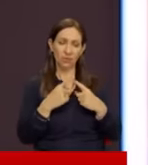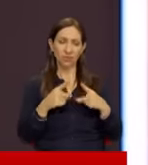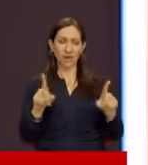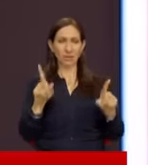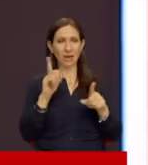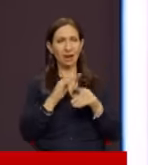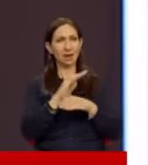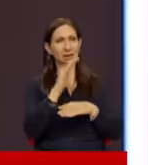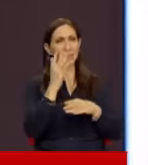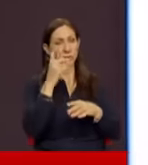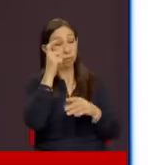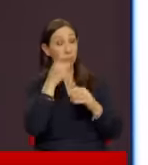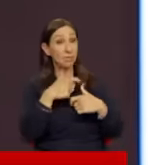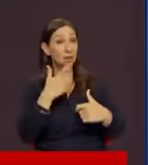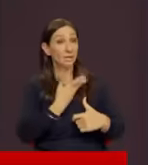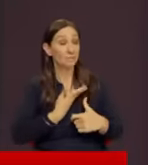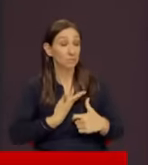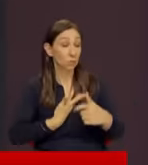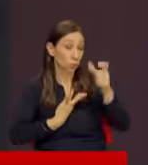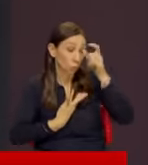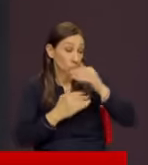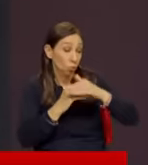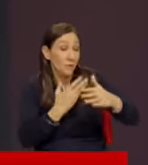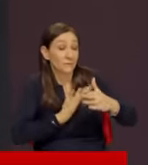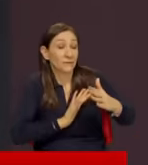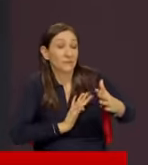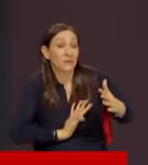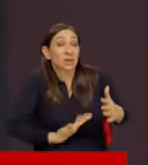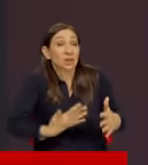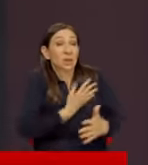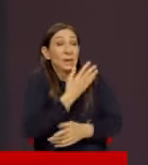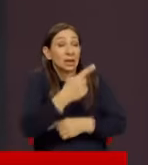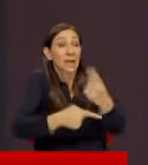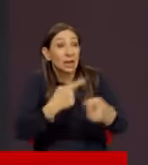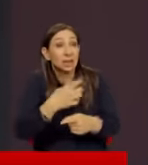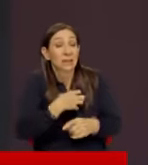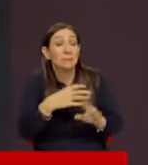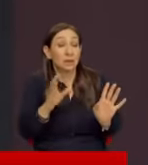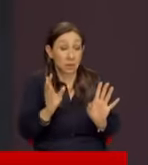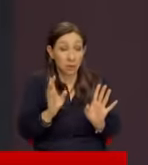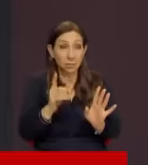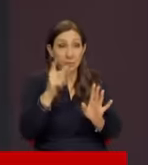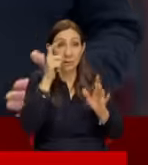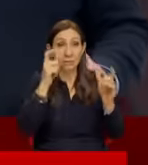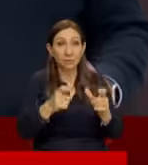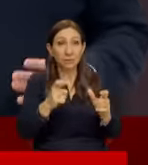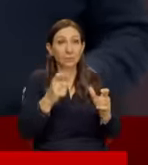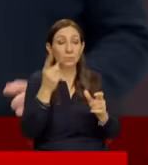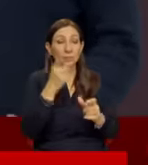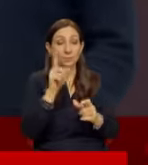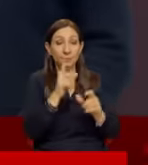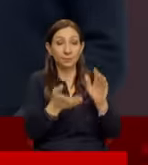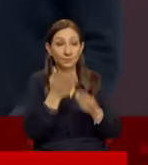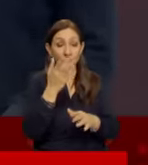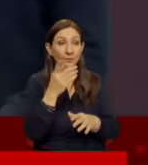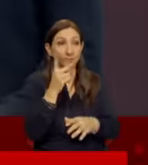seküler bir hayat yaşayan ve Türk milliyetçisi bir yandan da. Yani bu haliyle CHP'li geleneklere de sahip değil. Böyle bir memlekette böyle bir %10'un üzerinde